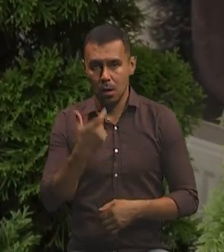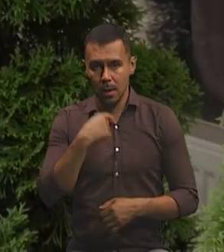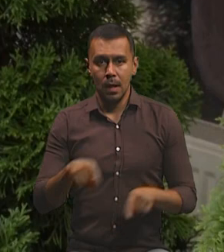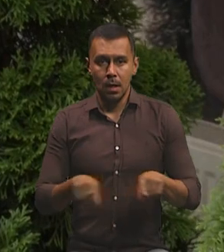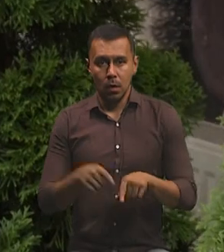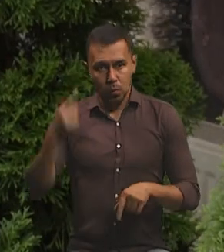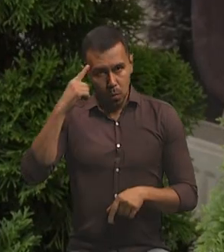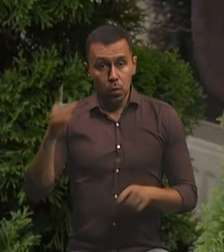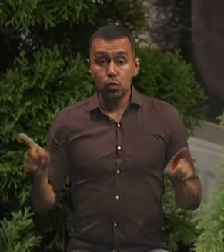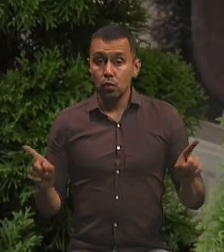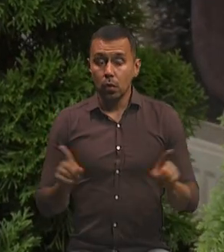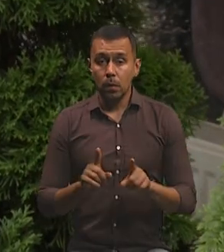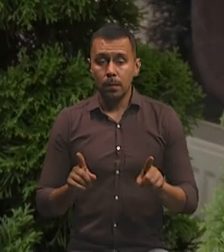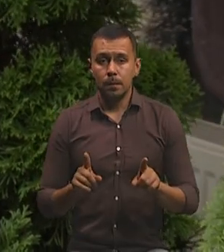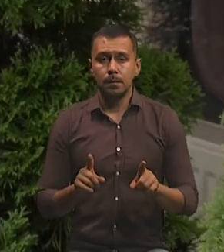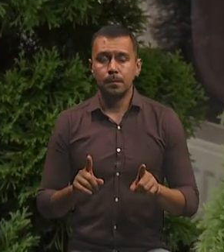думаю, що